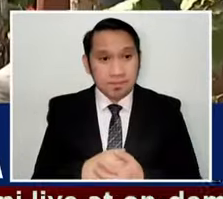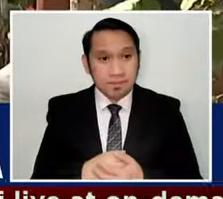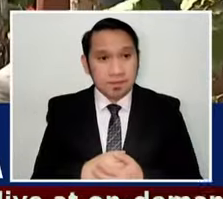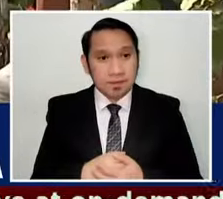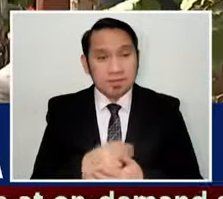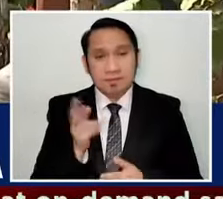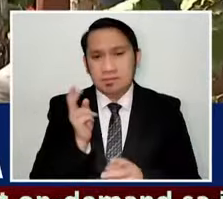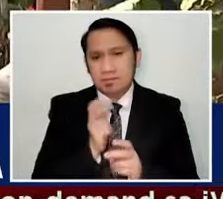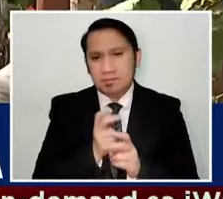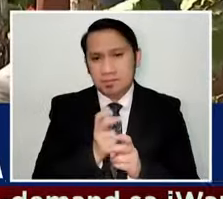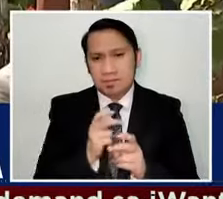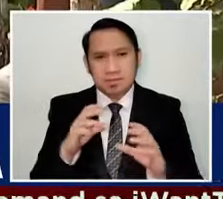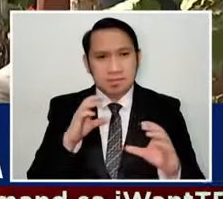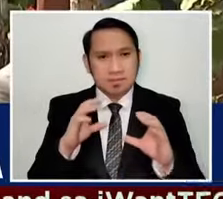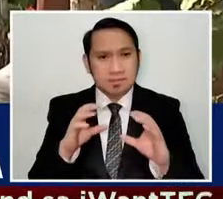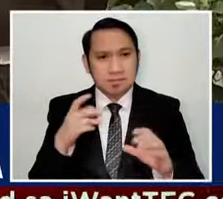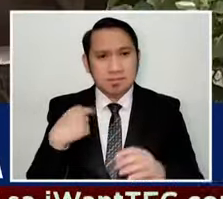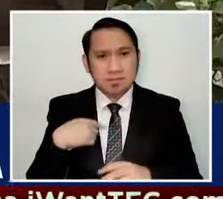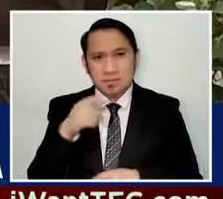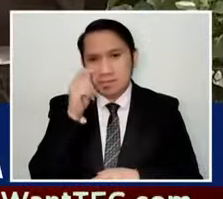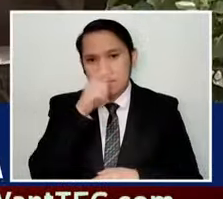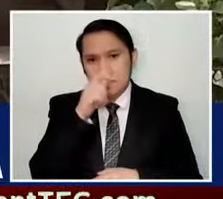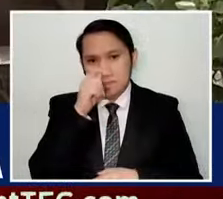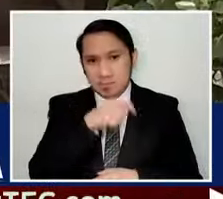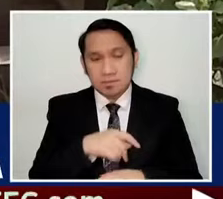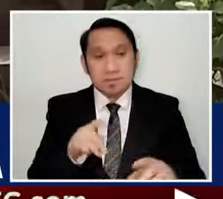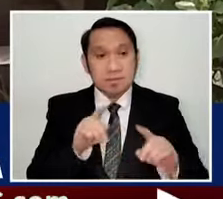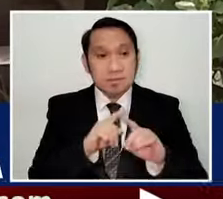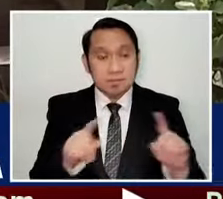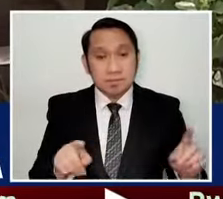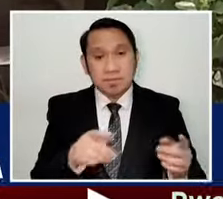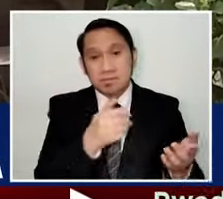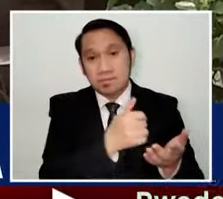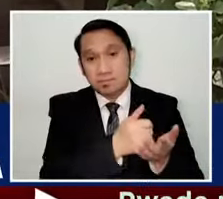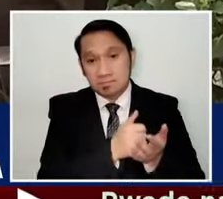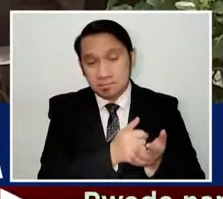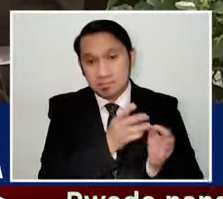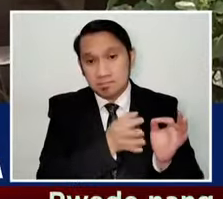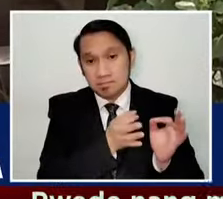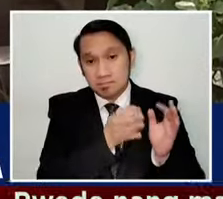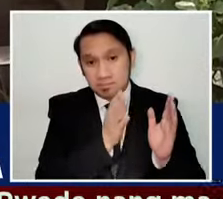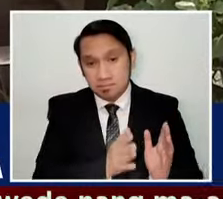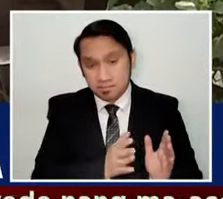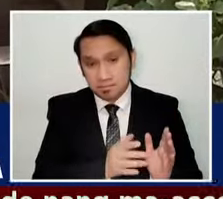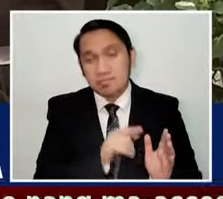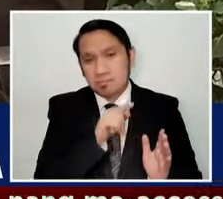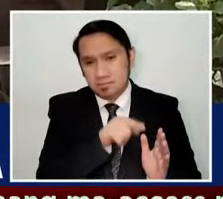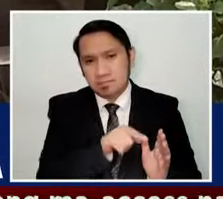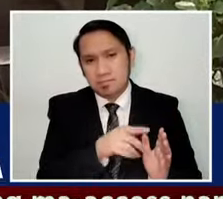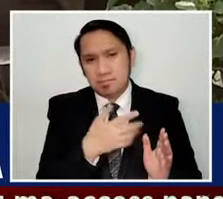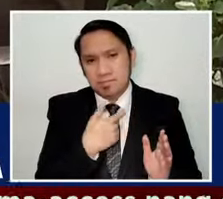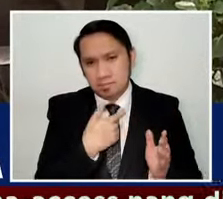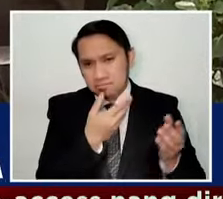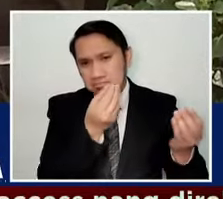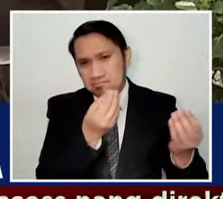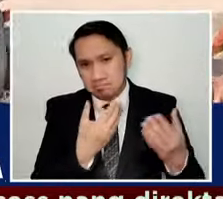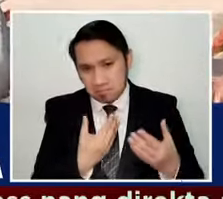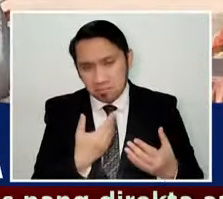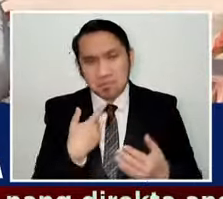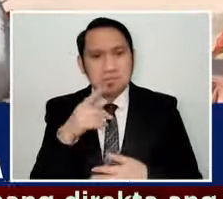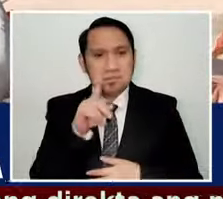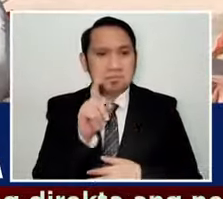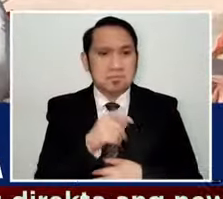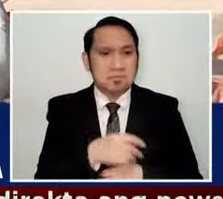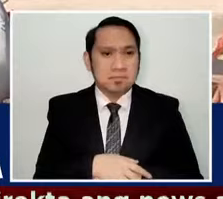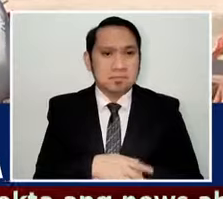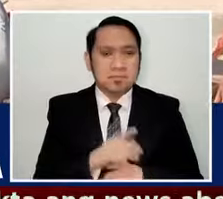siyang makipag-usap sa salitang Tagalog. Pero sa tulong ng translator, naiparating sa amin ang mga sagot sa aming tanong.